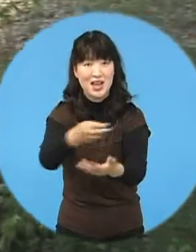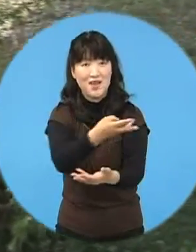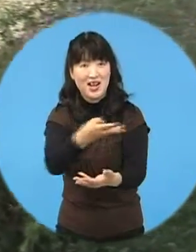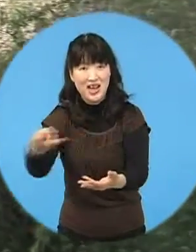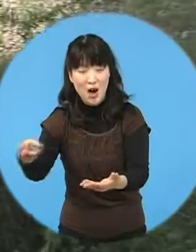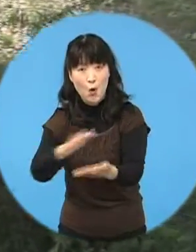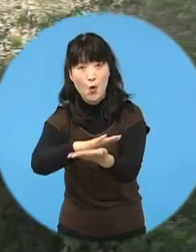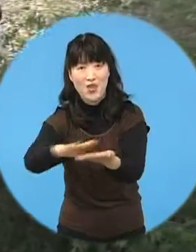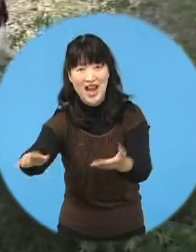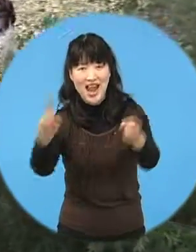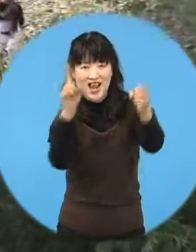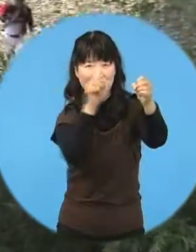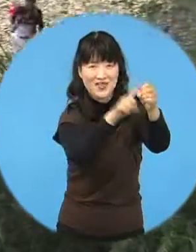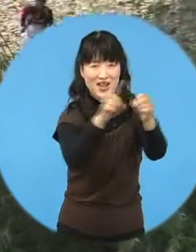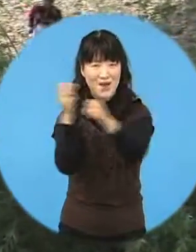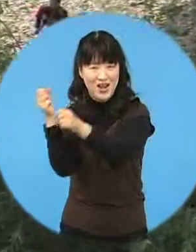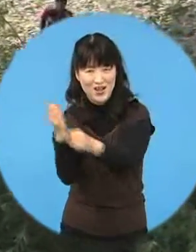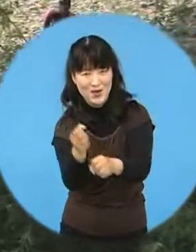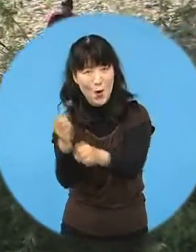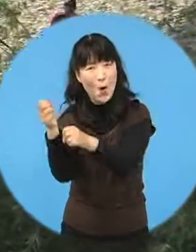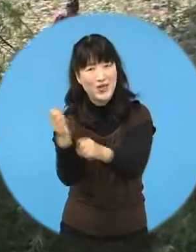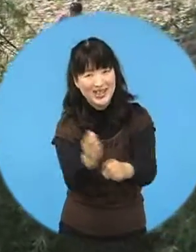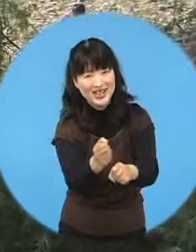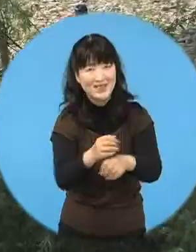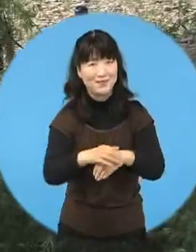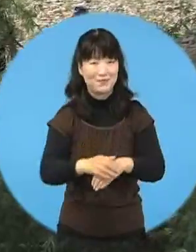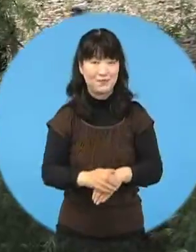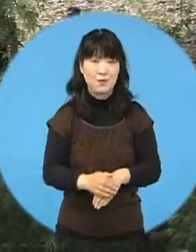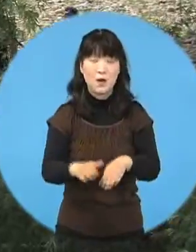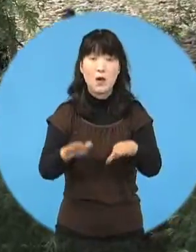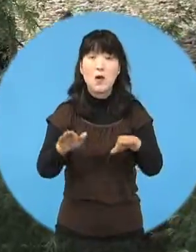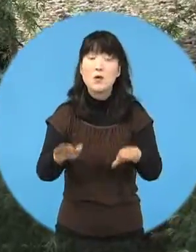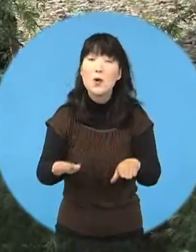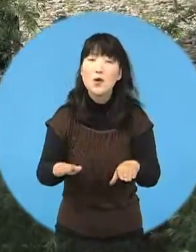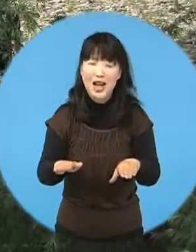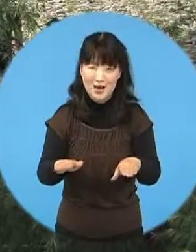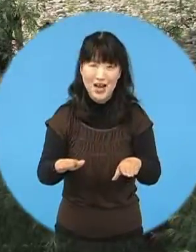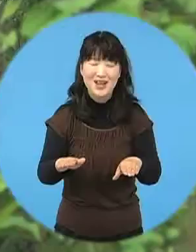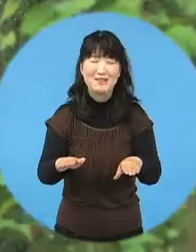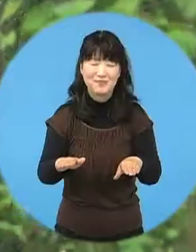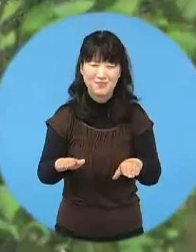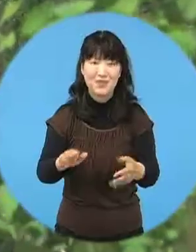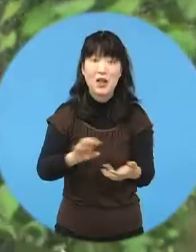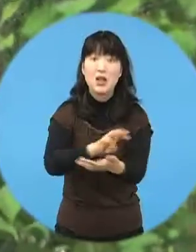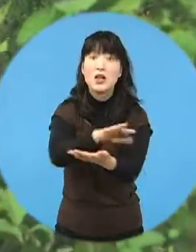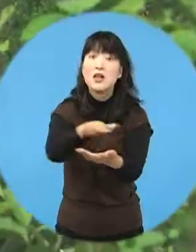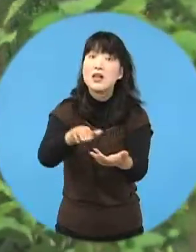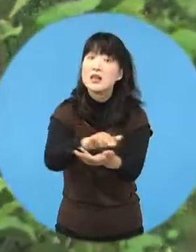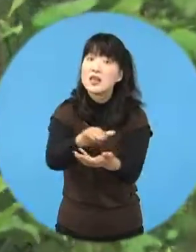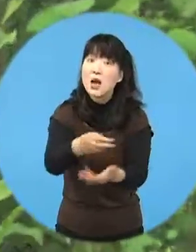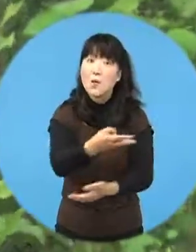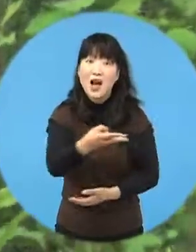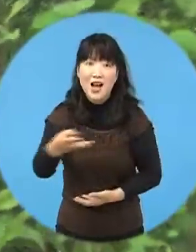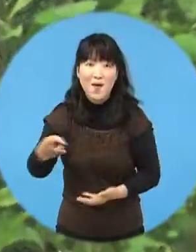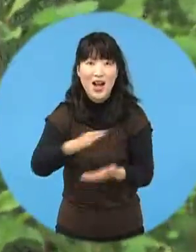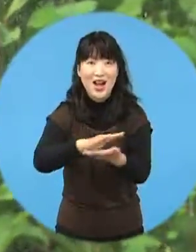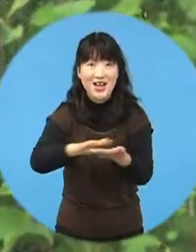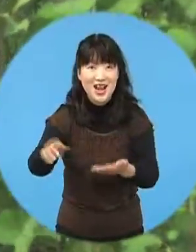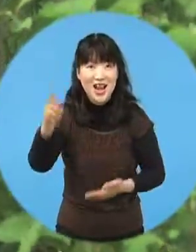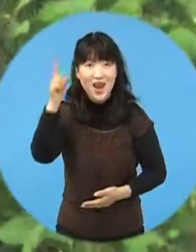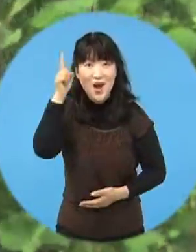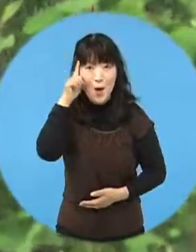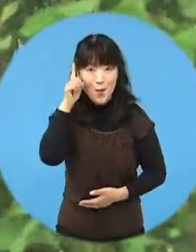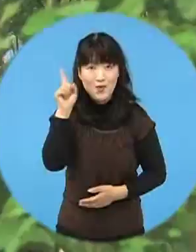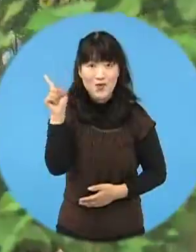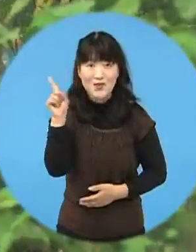力を合わせていました。今回はそんな皆さんに多摩川が綺麗だなと思